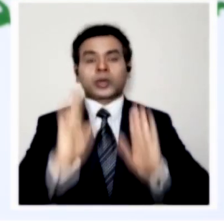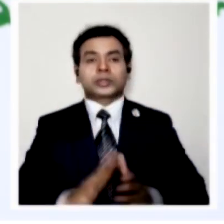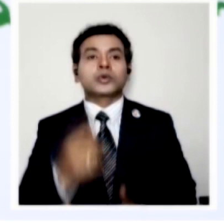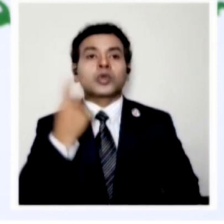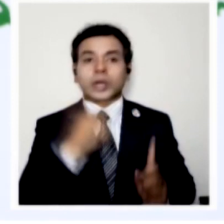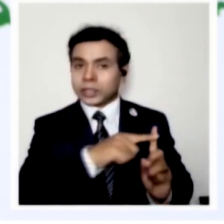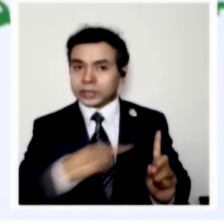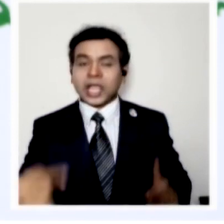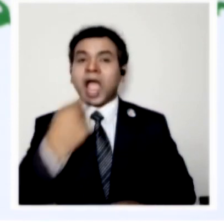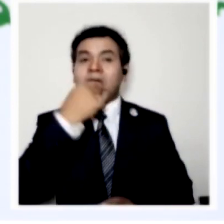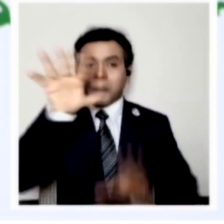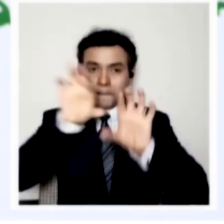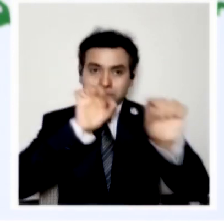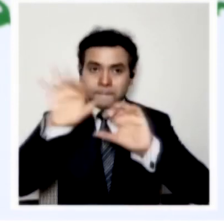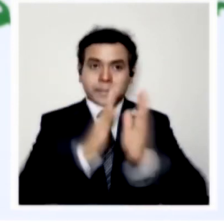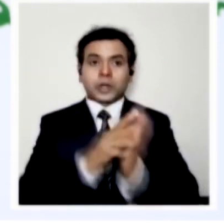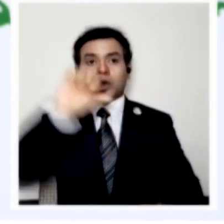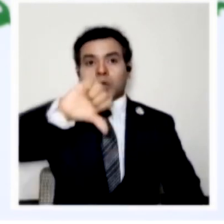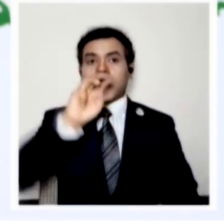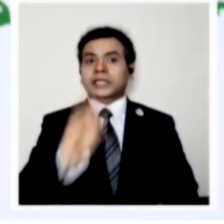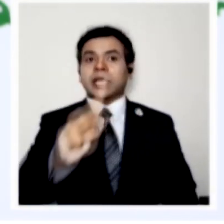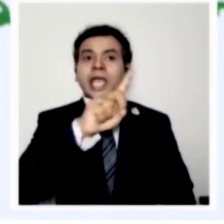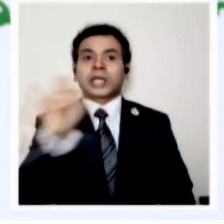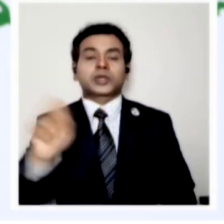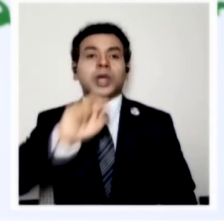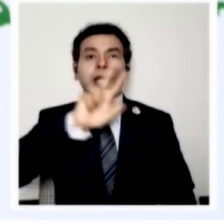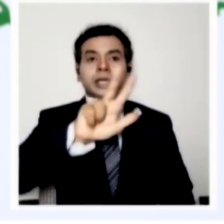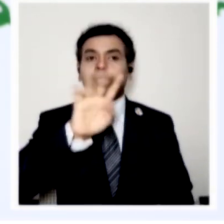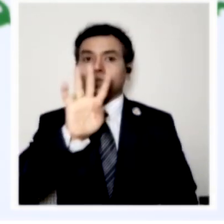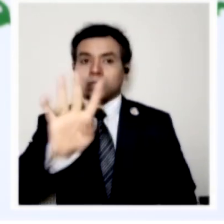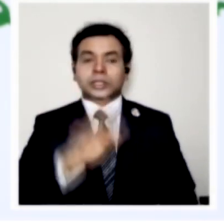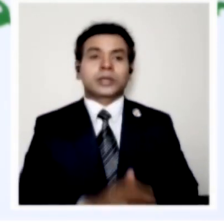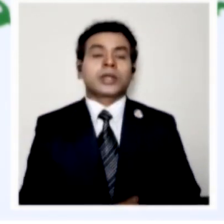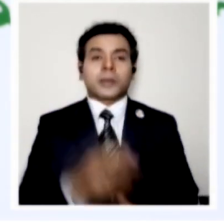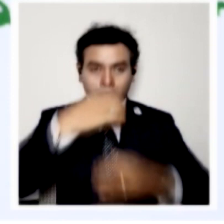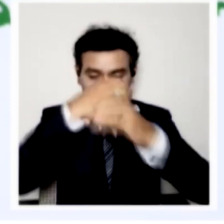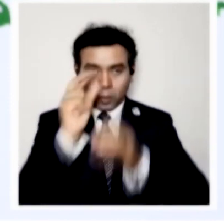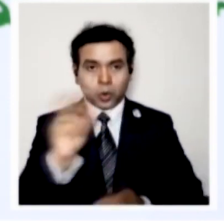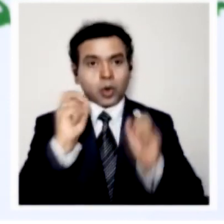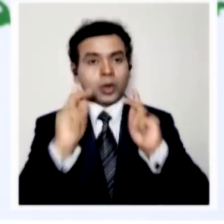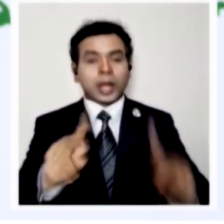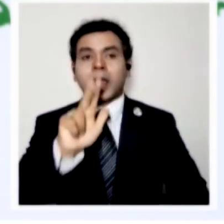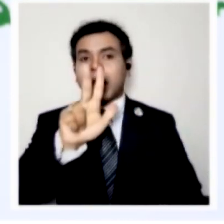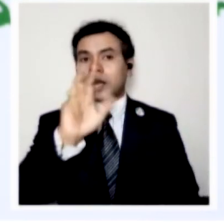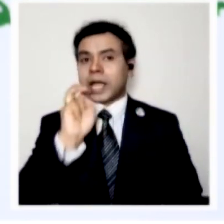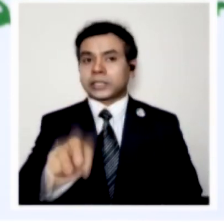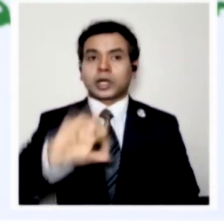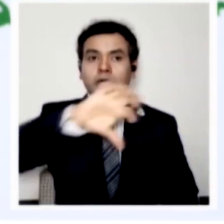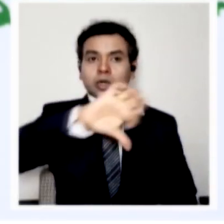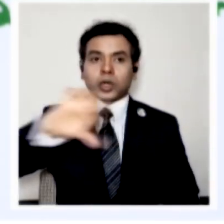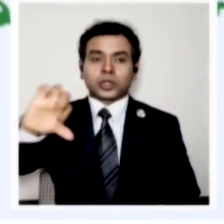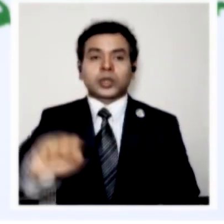47টি ল্যাবরেটরিতে নমুনা সংগ্রহ এবং পরীক্ষা হয়েছে। 24 ঘন্টায় নমুনা পরীক্ষা হয়েছে 9184টি